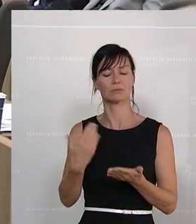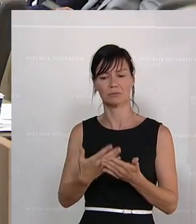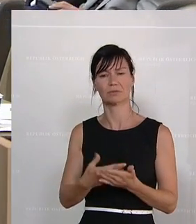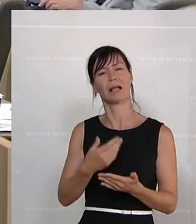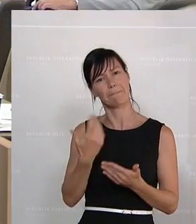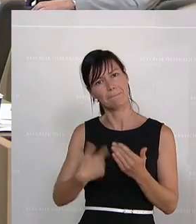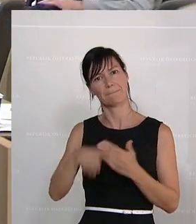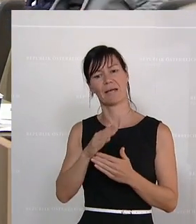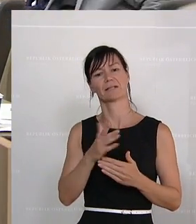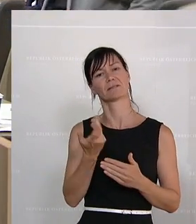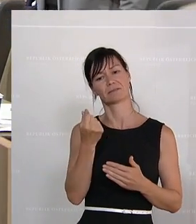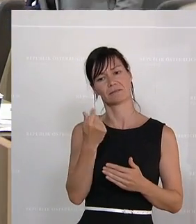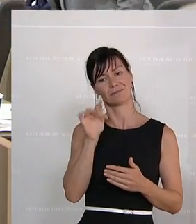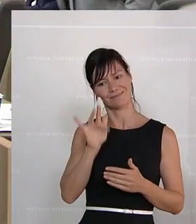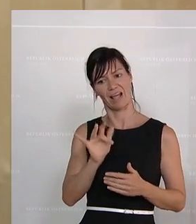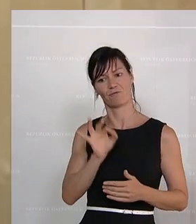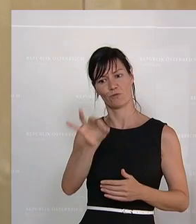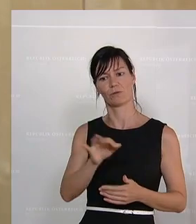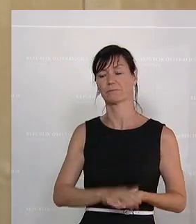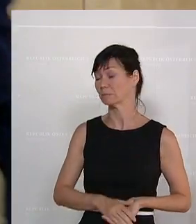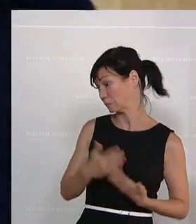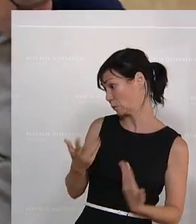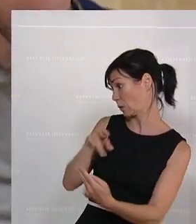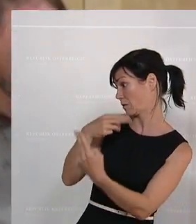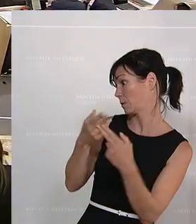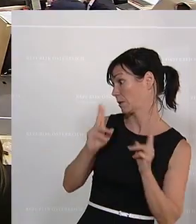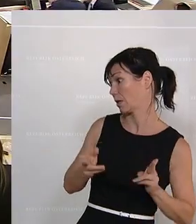das ist so wie kann ich jetzt dazu sagen dankeschön